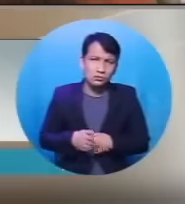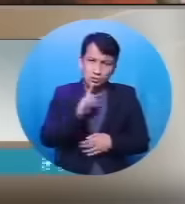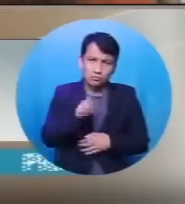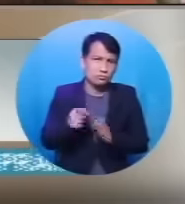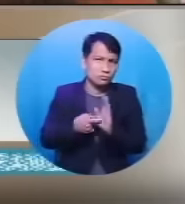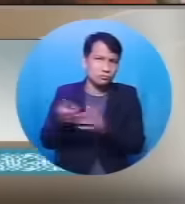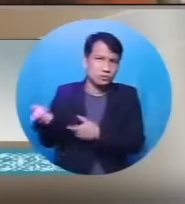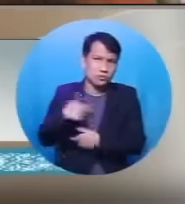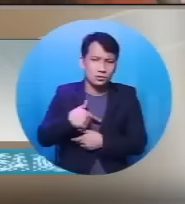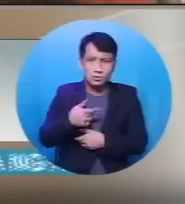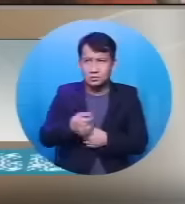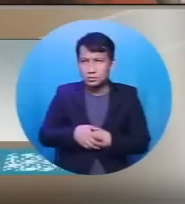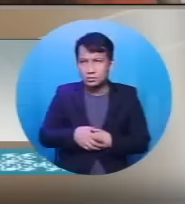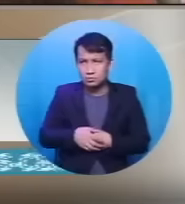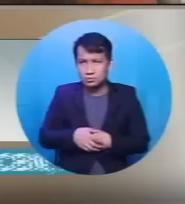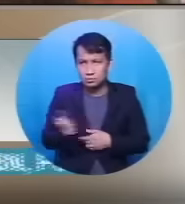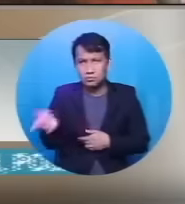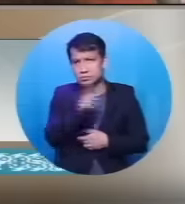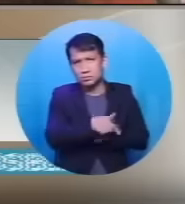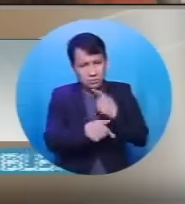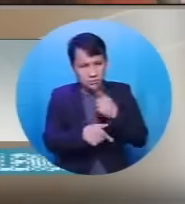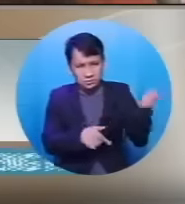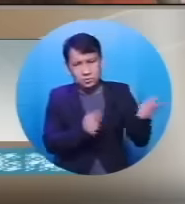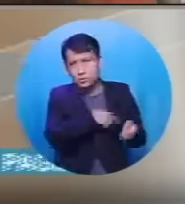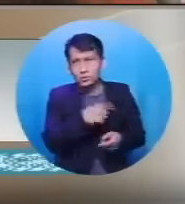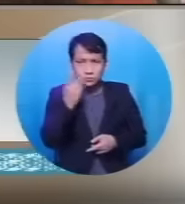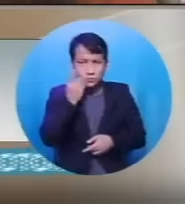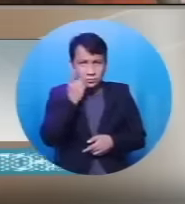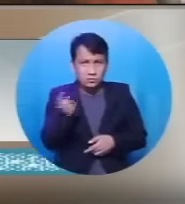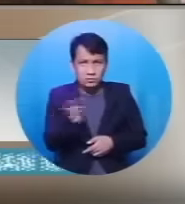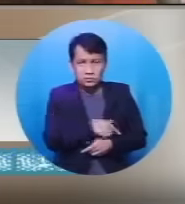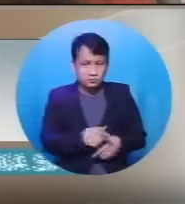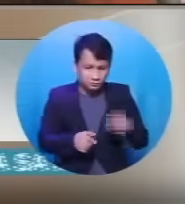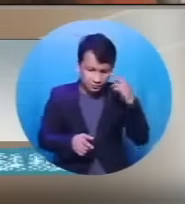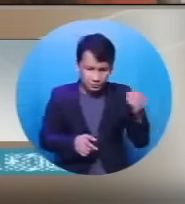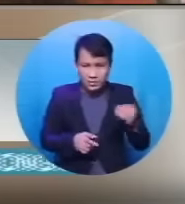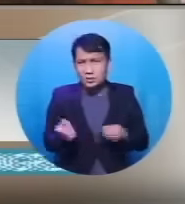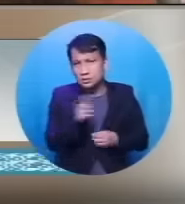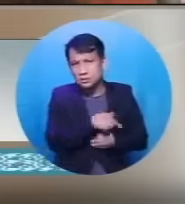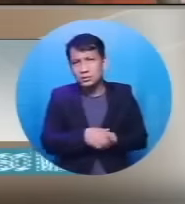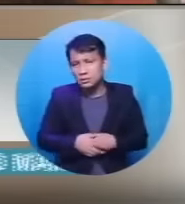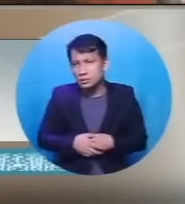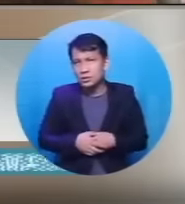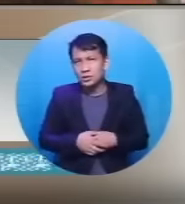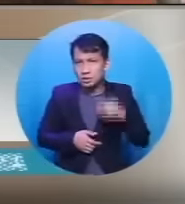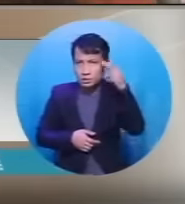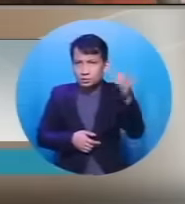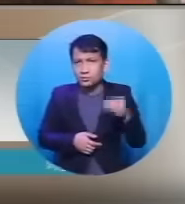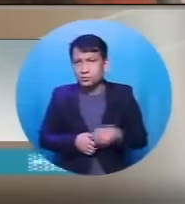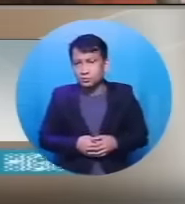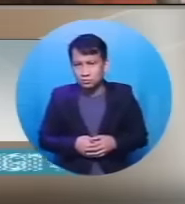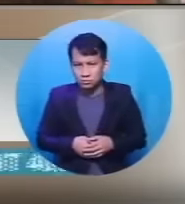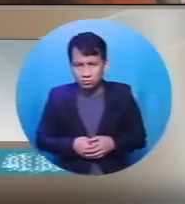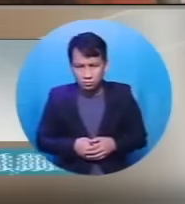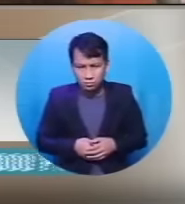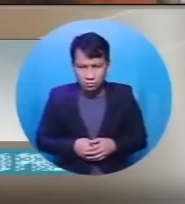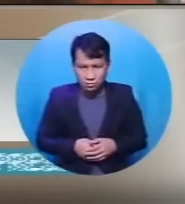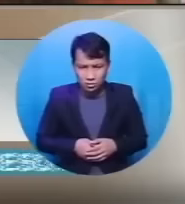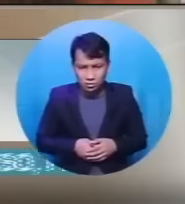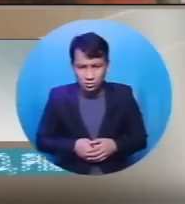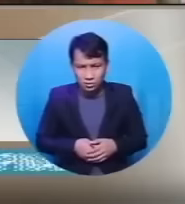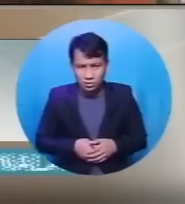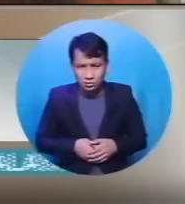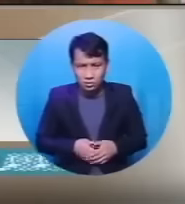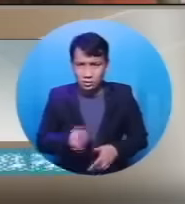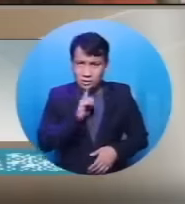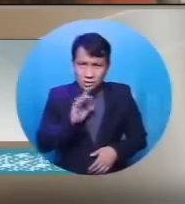sir Ma'am Ma'am desery Kausapin niyo po siya Hello Hello Hello O Paano mo makikita '